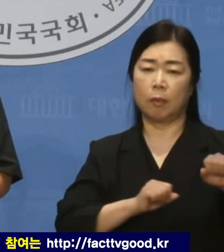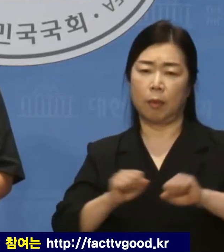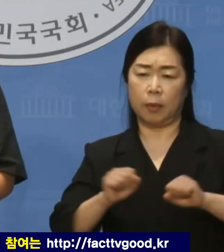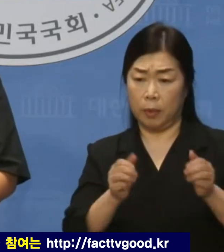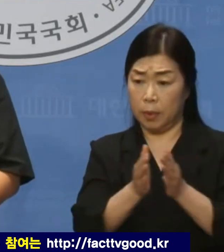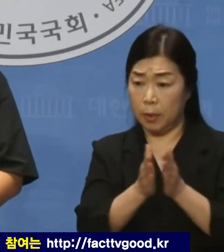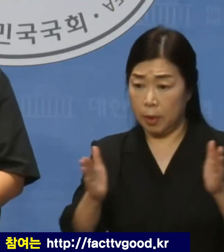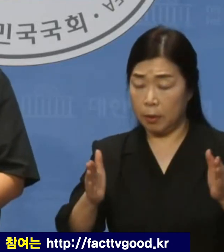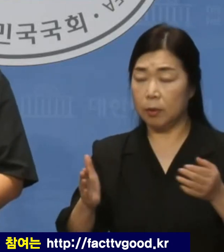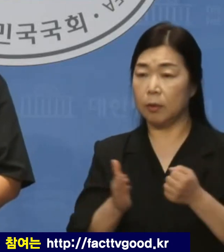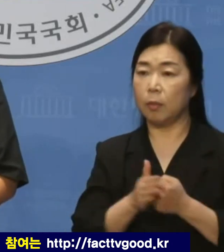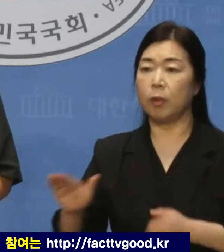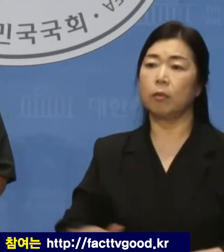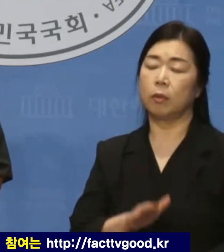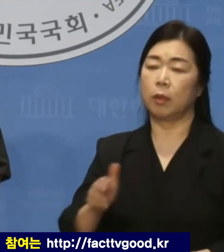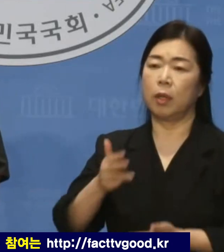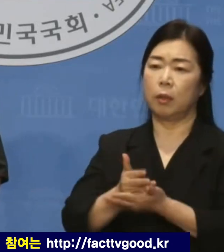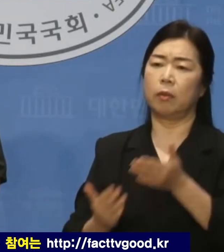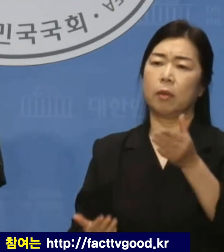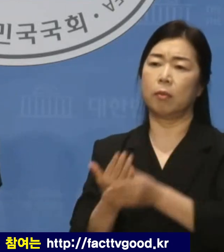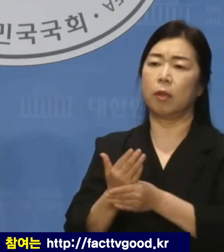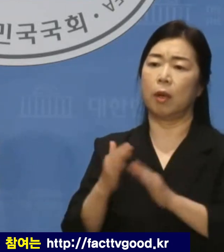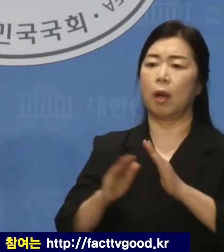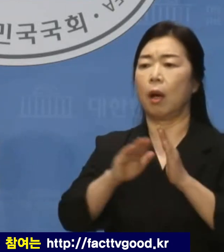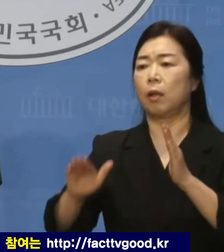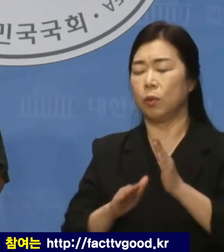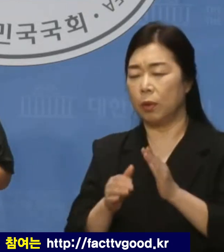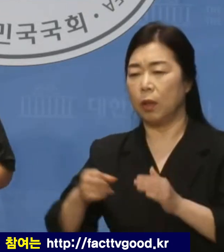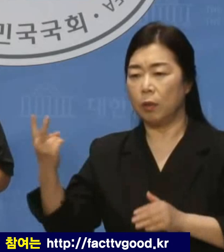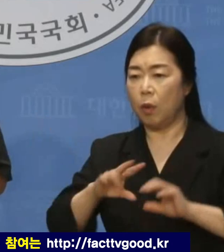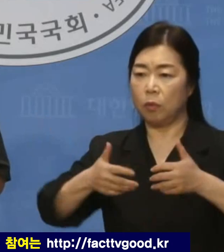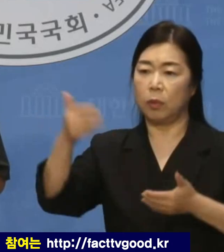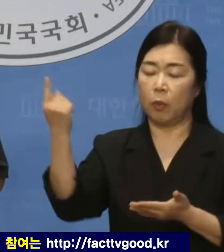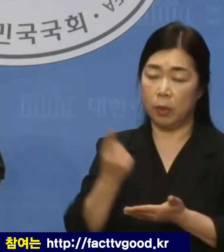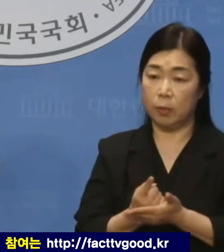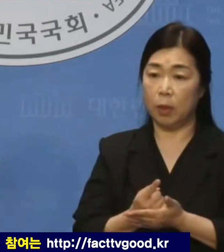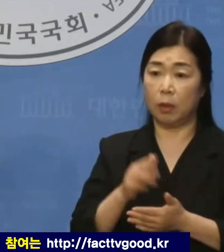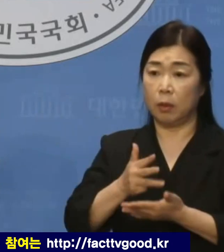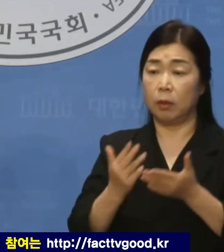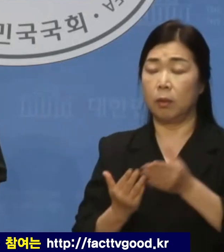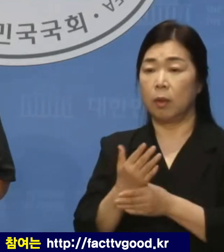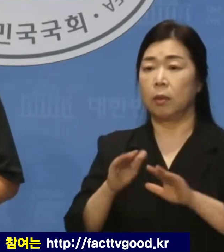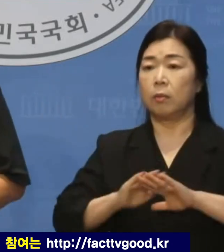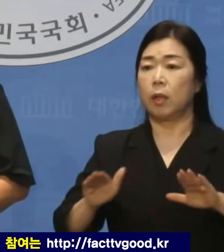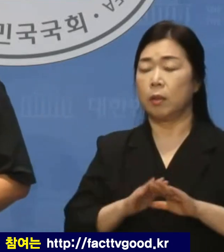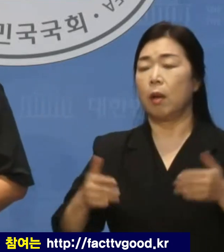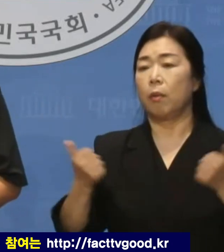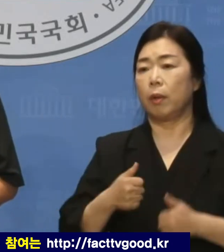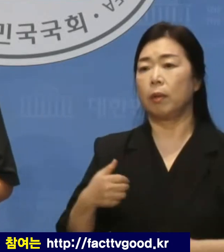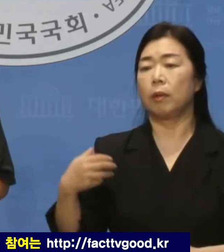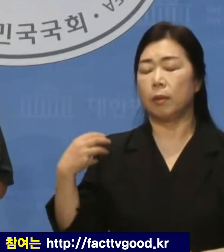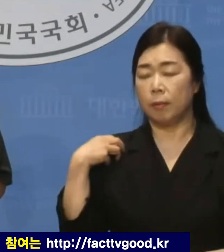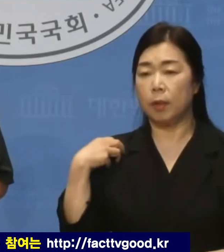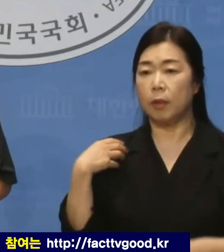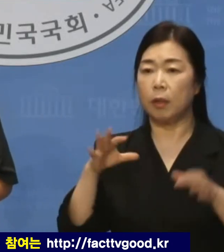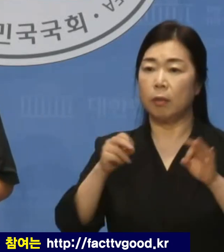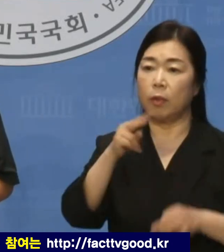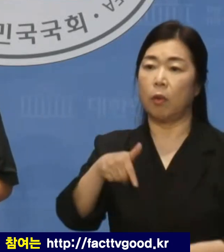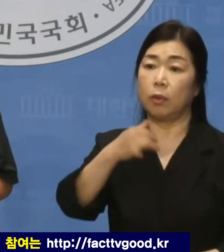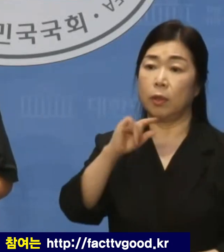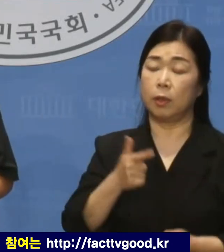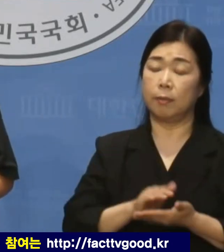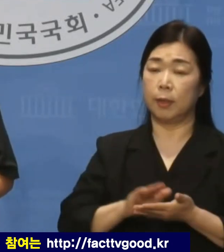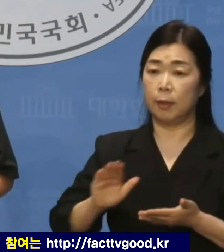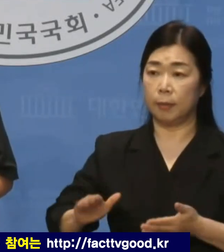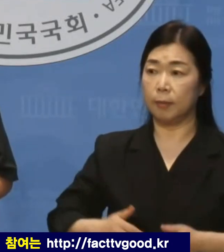활동을 시작해서 저희 이태원 참사 유가족들이 또 다시 국회에 왔습니다. 저는 이태원 참사 시민대책회의의 대한민국팀을 맡고 있는